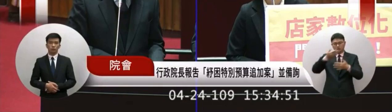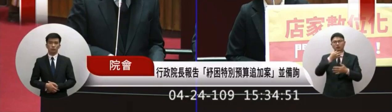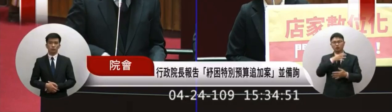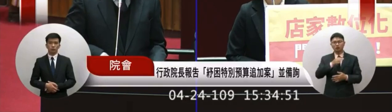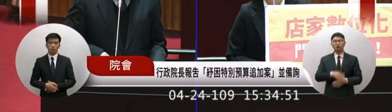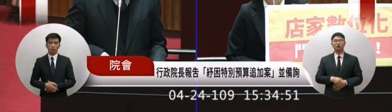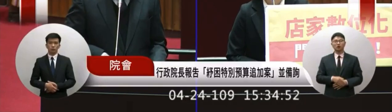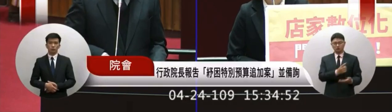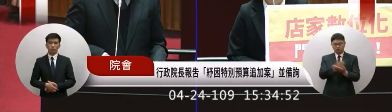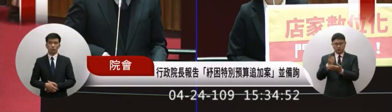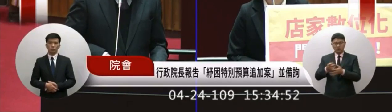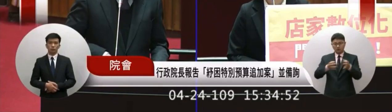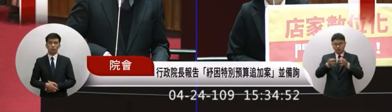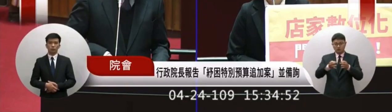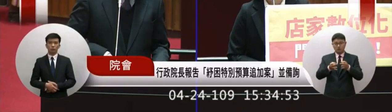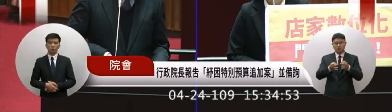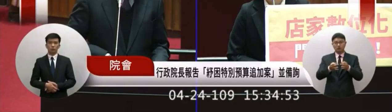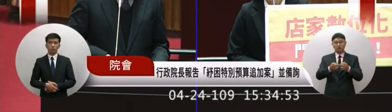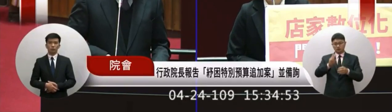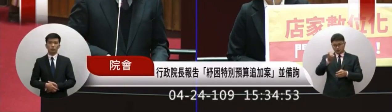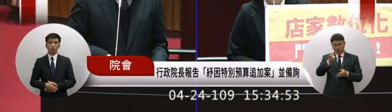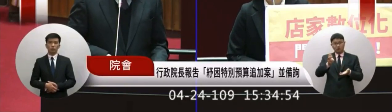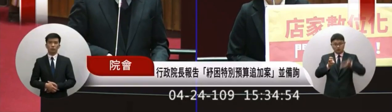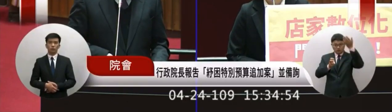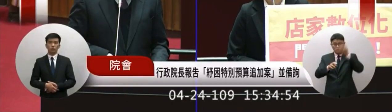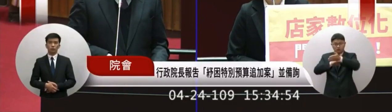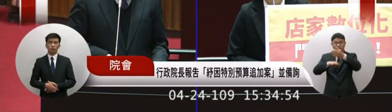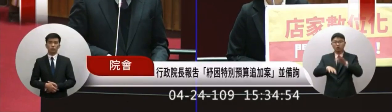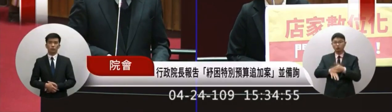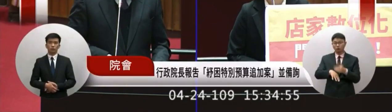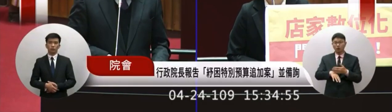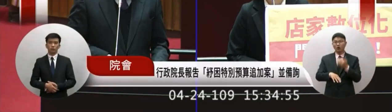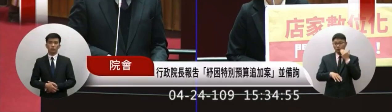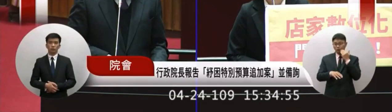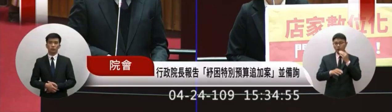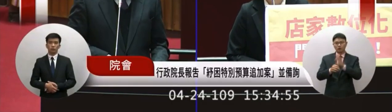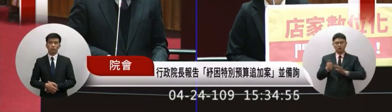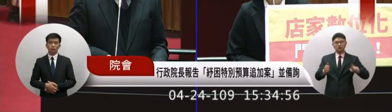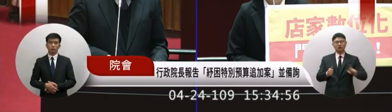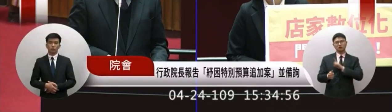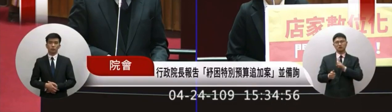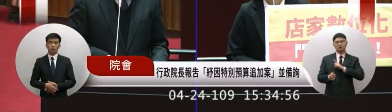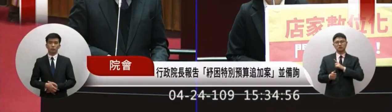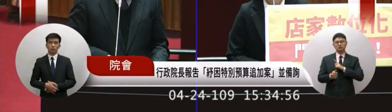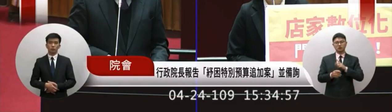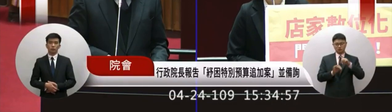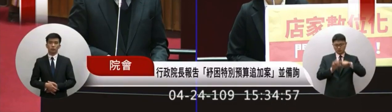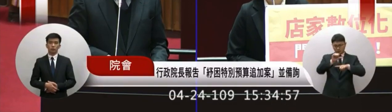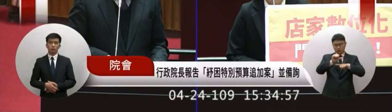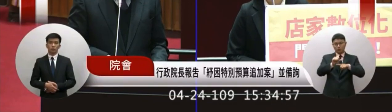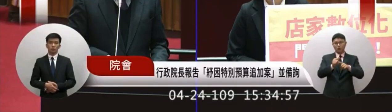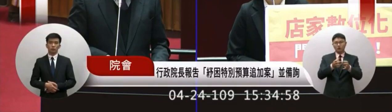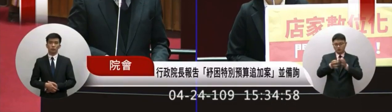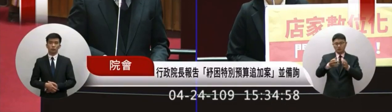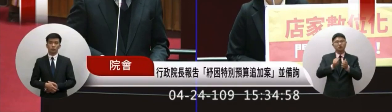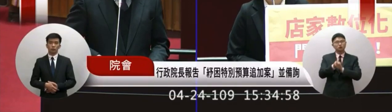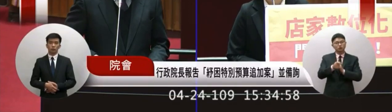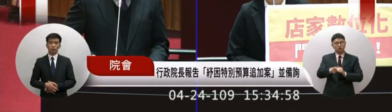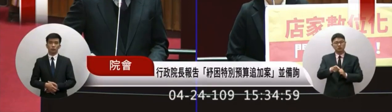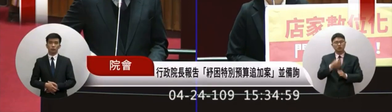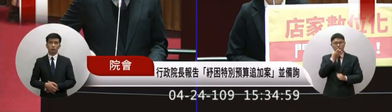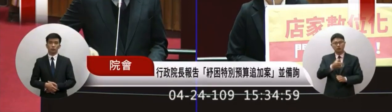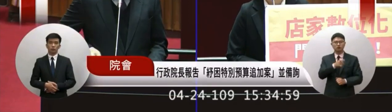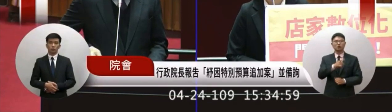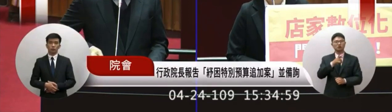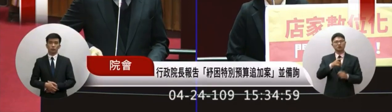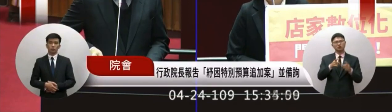候都超过20万，那如果没有超过20万，却因为导入的数量，他必须被课5%的营业税。我觉得这是目前现在我们所接触到的这些中小